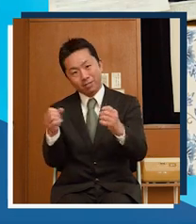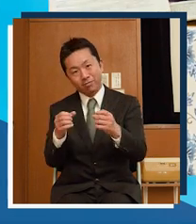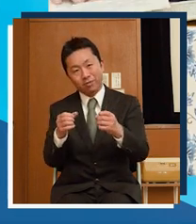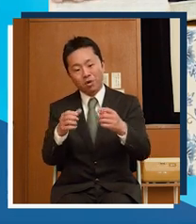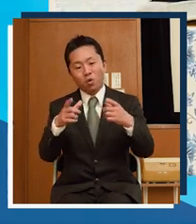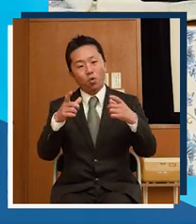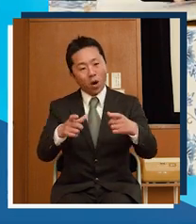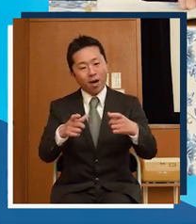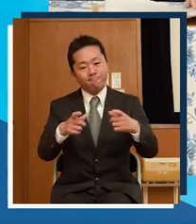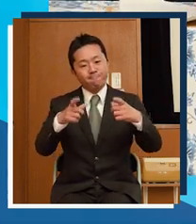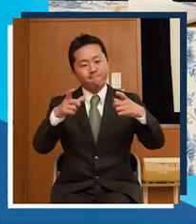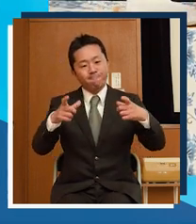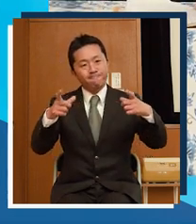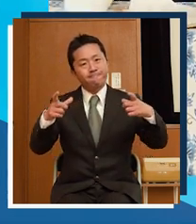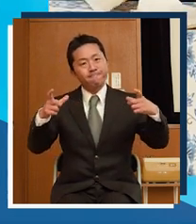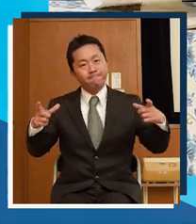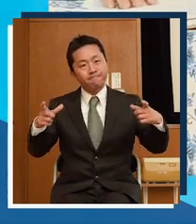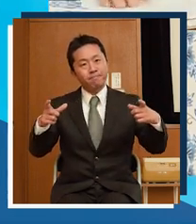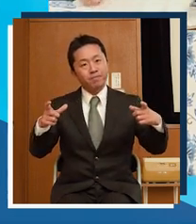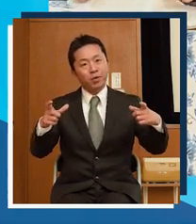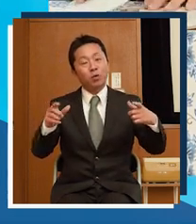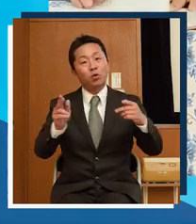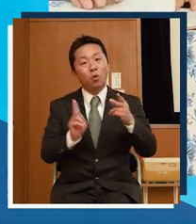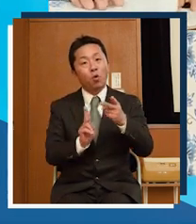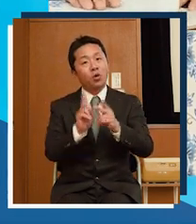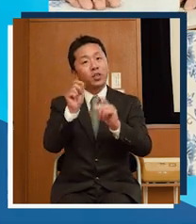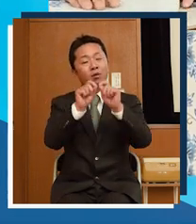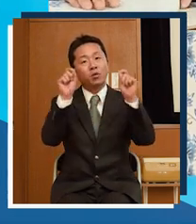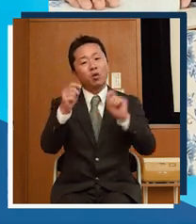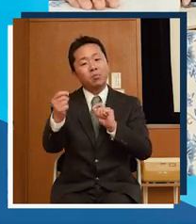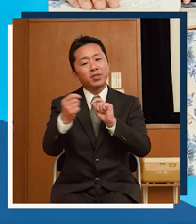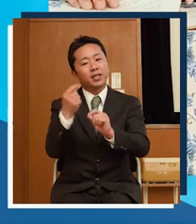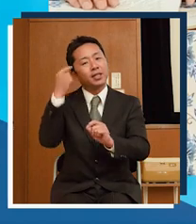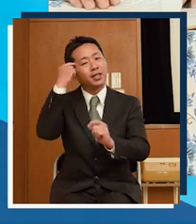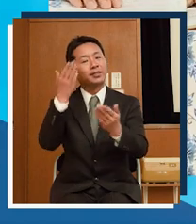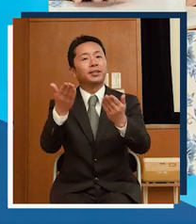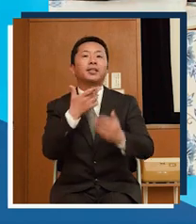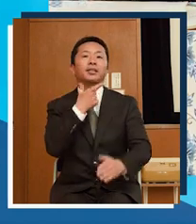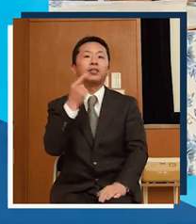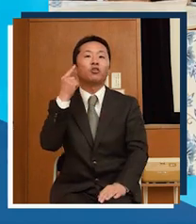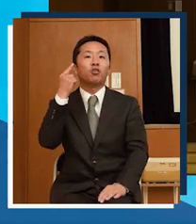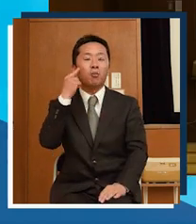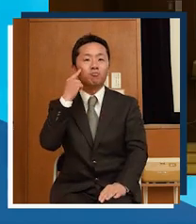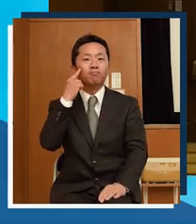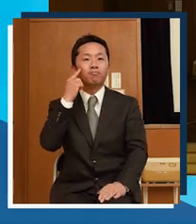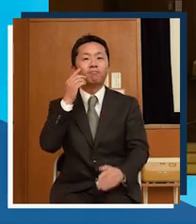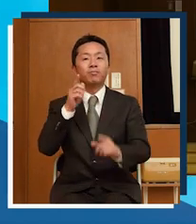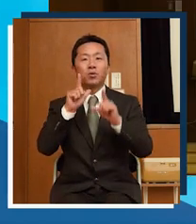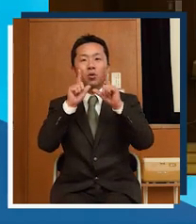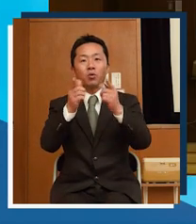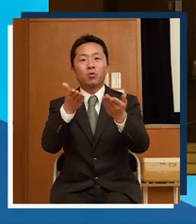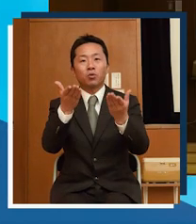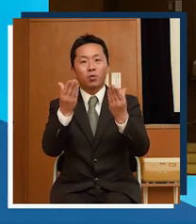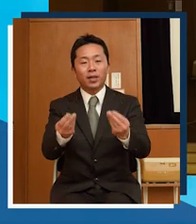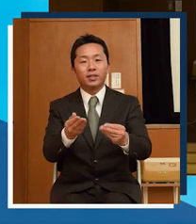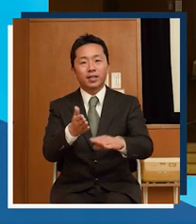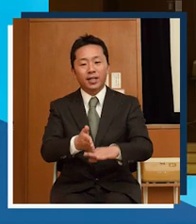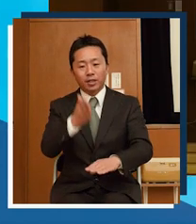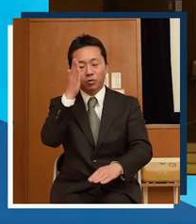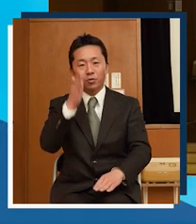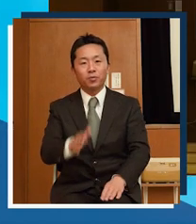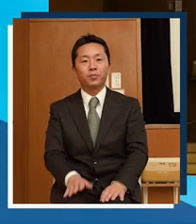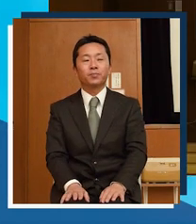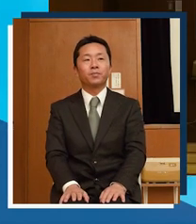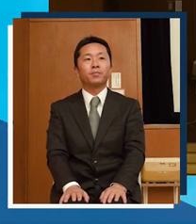この沖縄の問題についてもっと身近に感じてもらえたらなと思っています短い時間でしたがありがとうございました